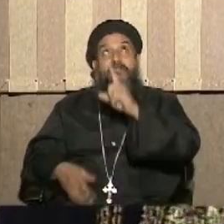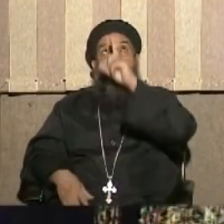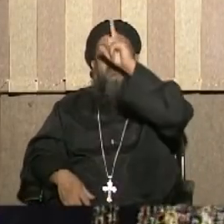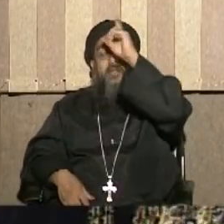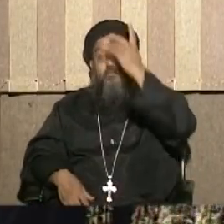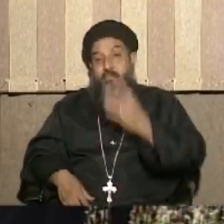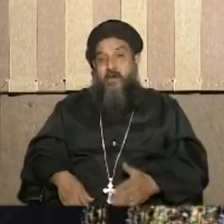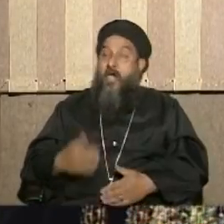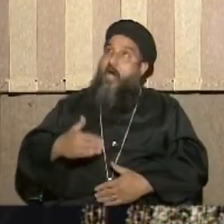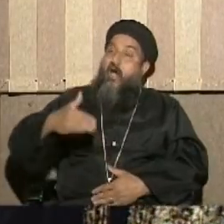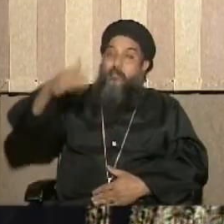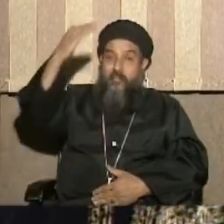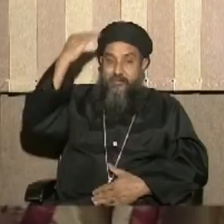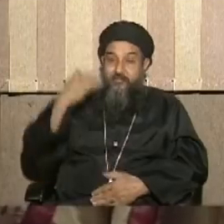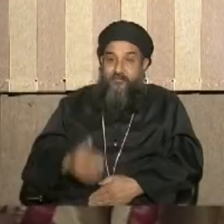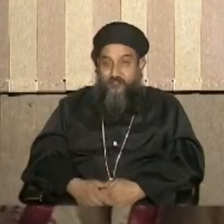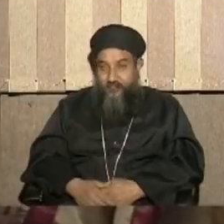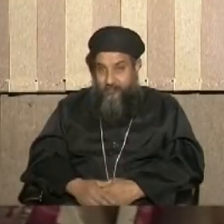اكبر من اي شيء على الارض.